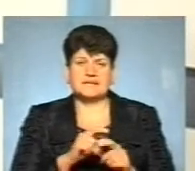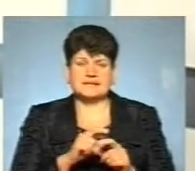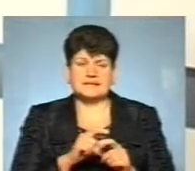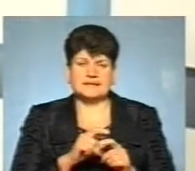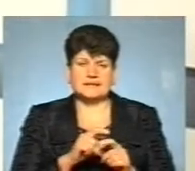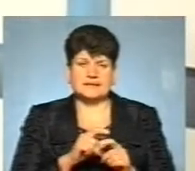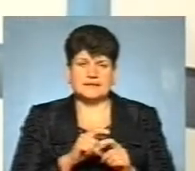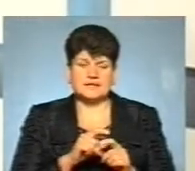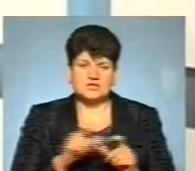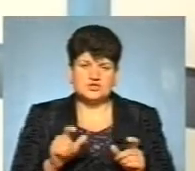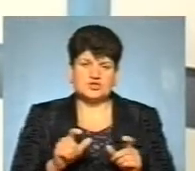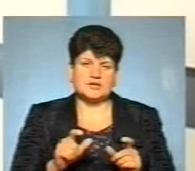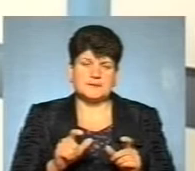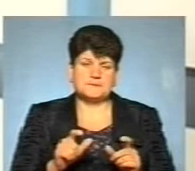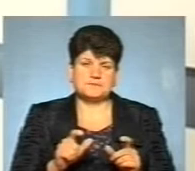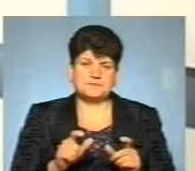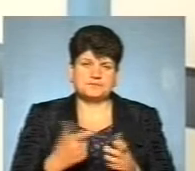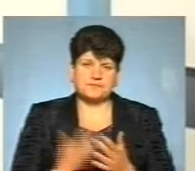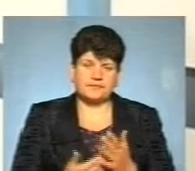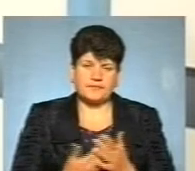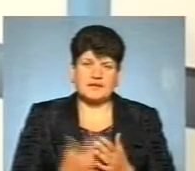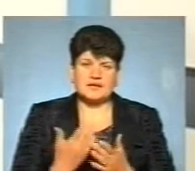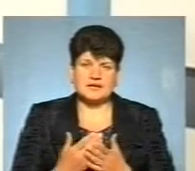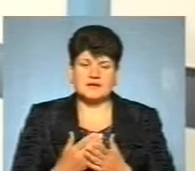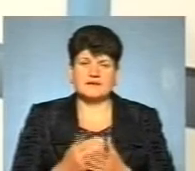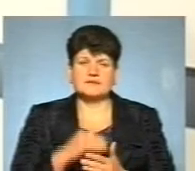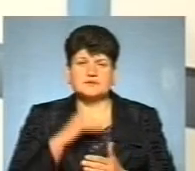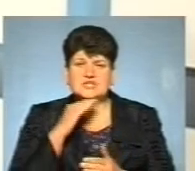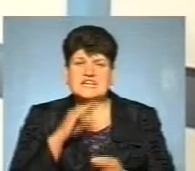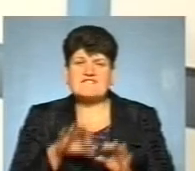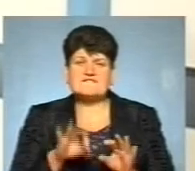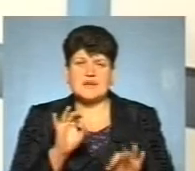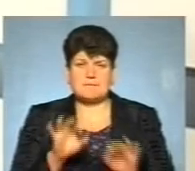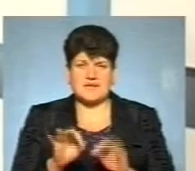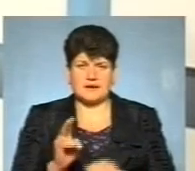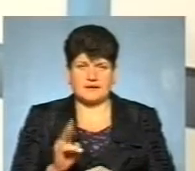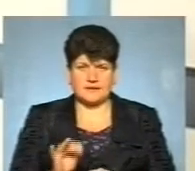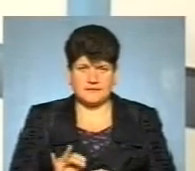є таке поняття, як достатність вибірки. Це